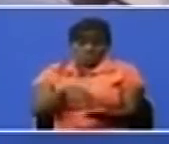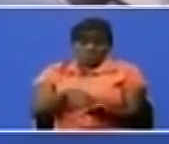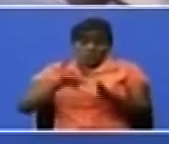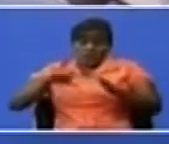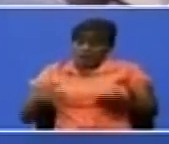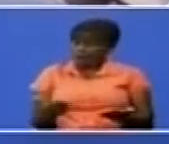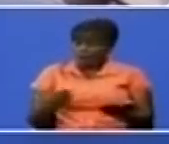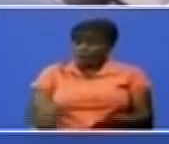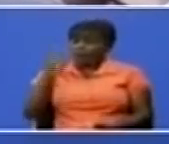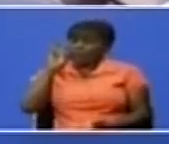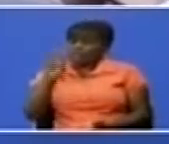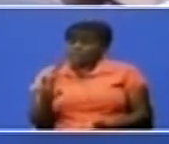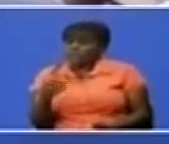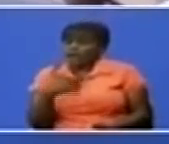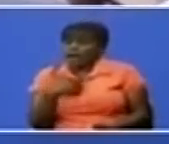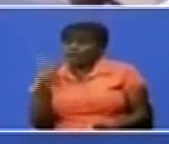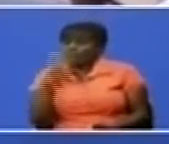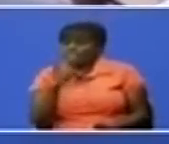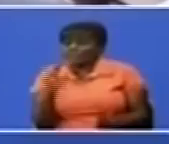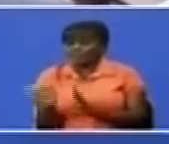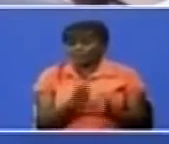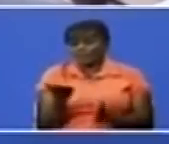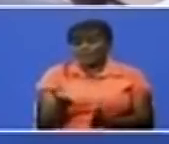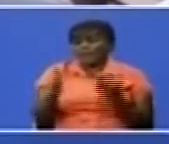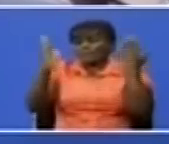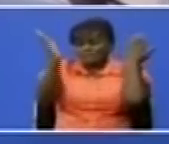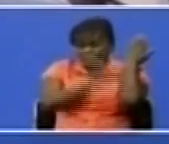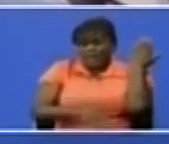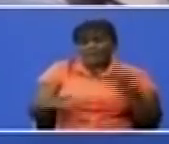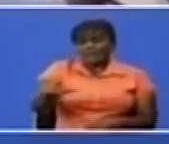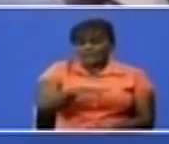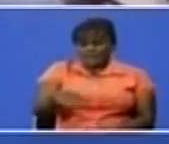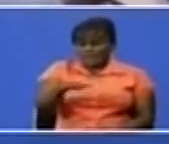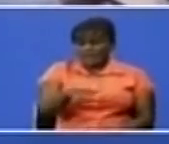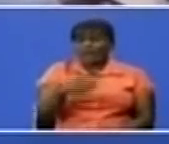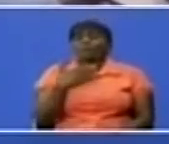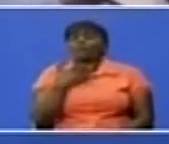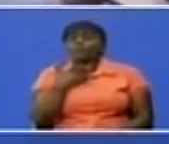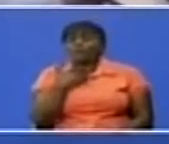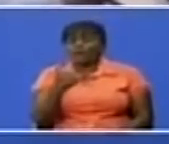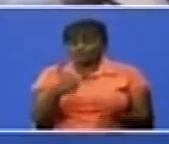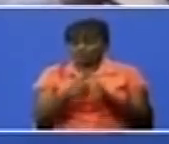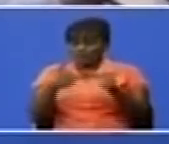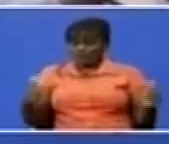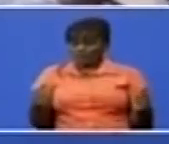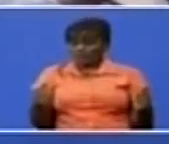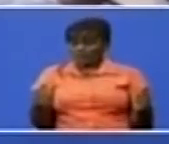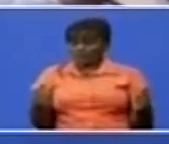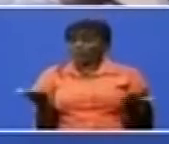and also to see if there is a disaster there, because one of the worst places that you would want to avoid disaster